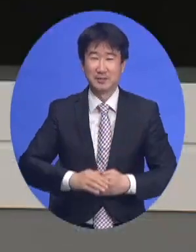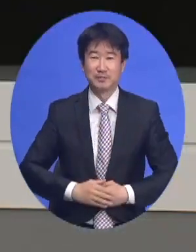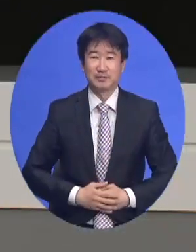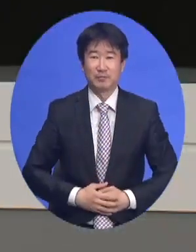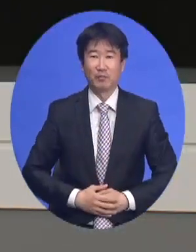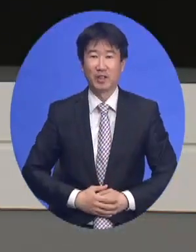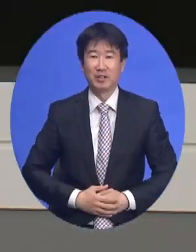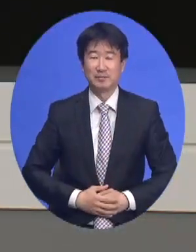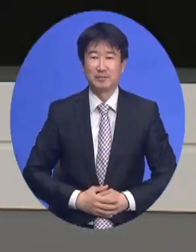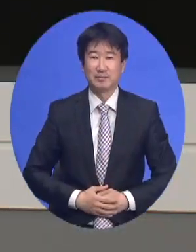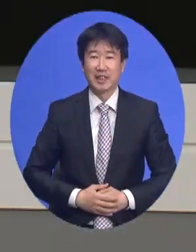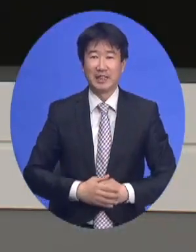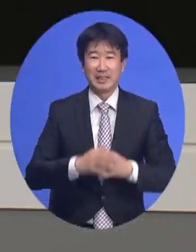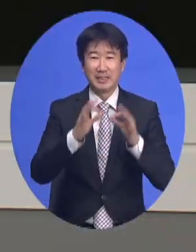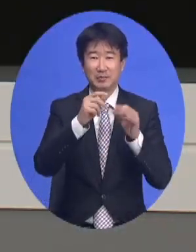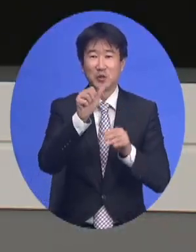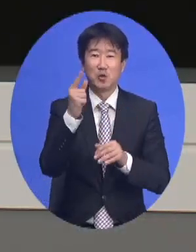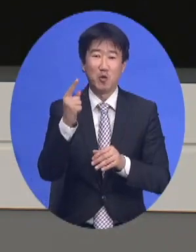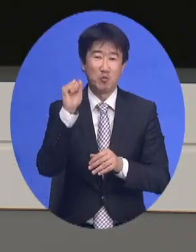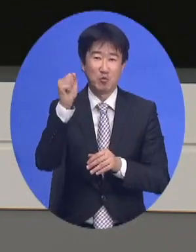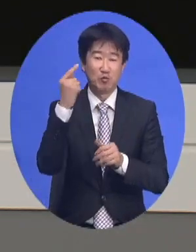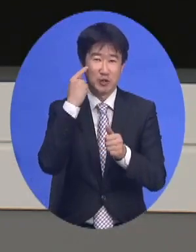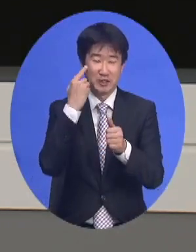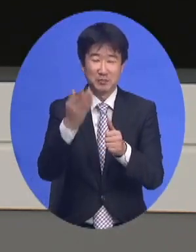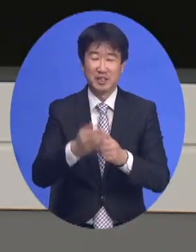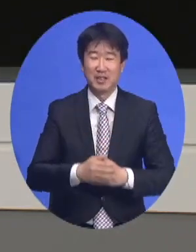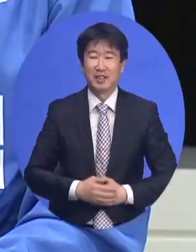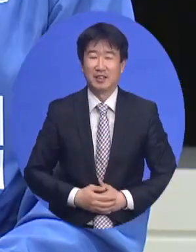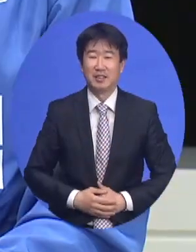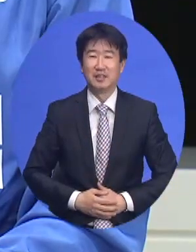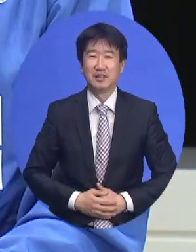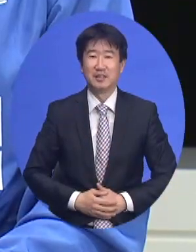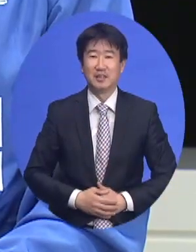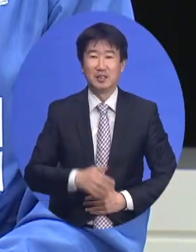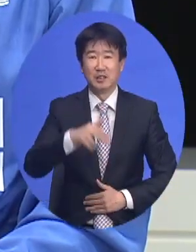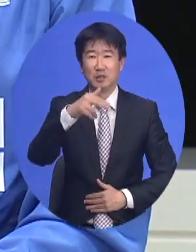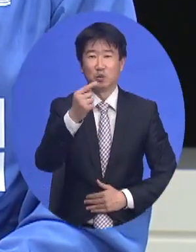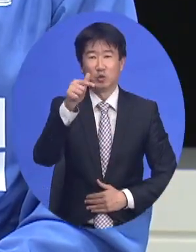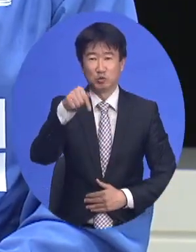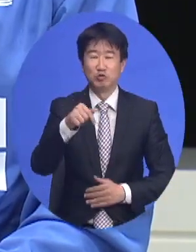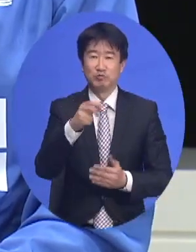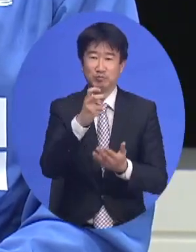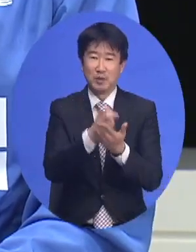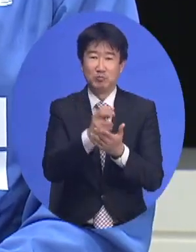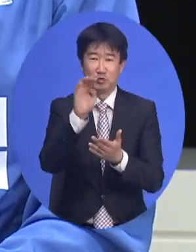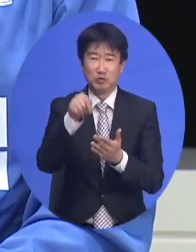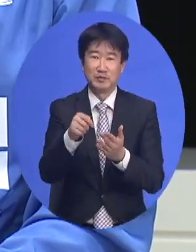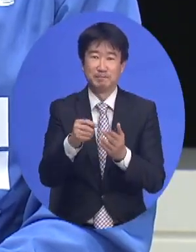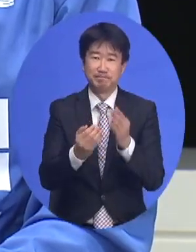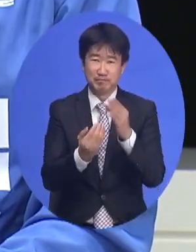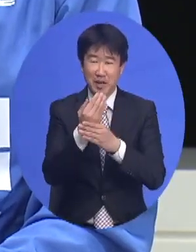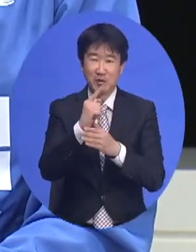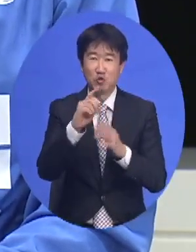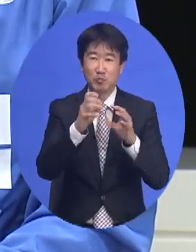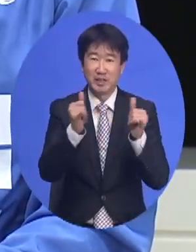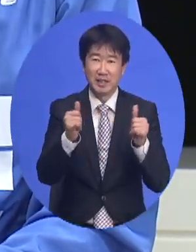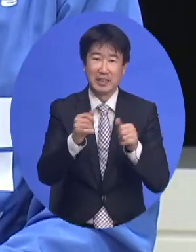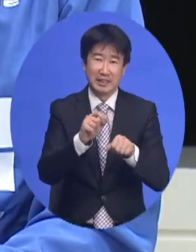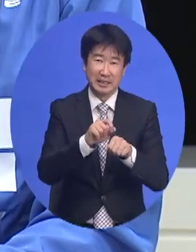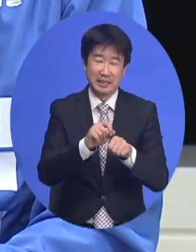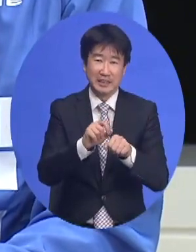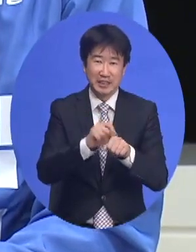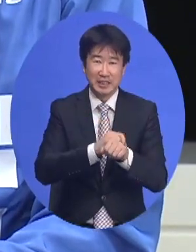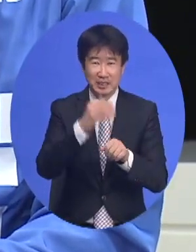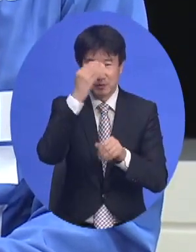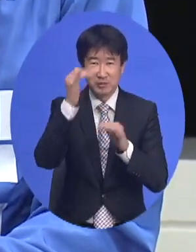저 김정호 후보님에게 묻겠습니다. 네. 이 조국 사태가 우리 국민들을 또 특히